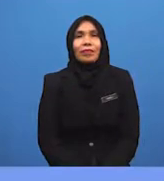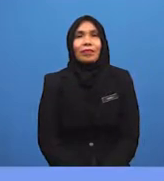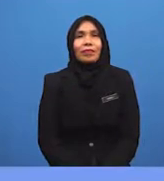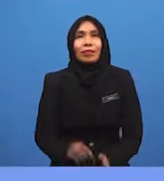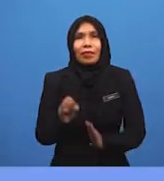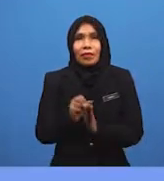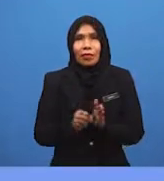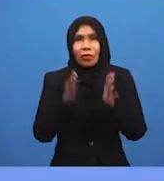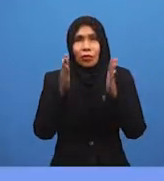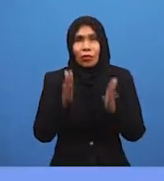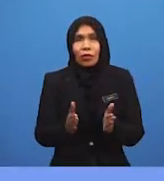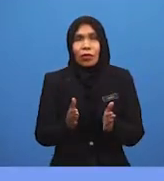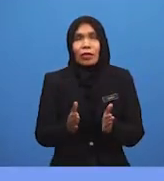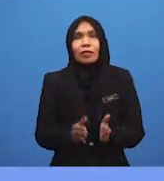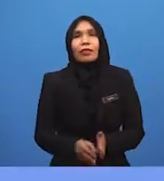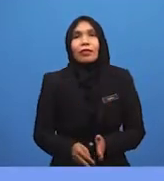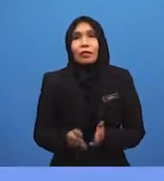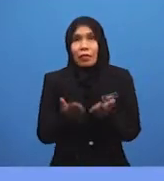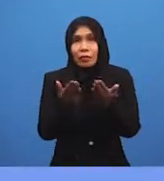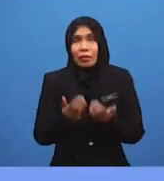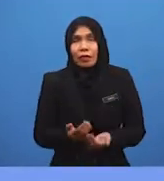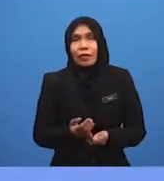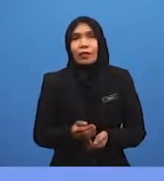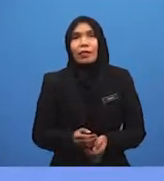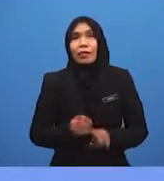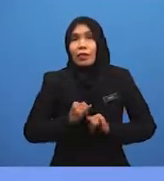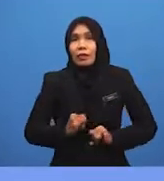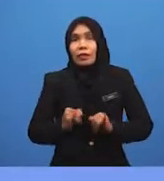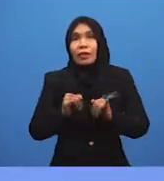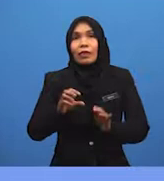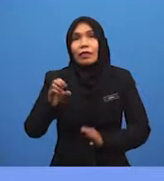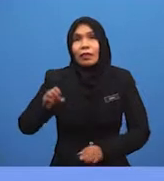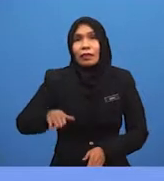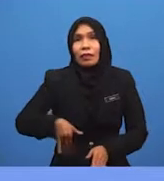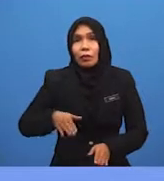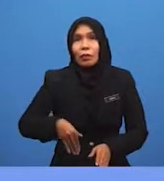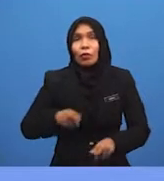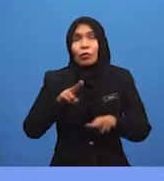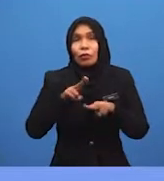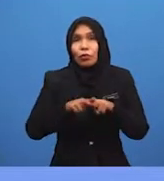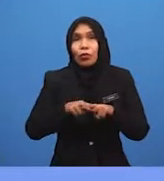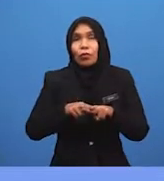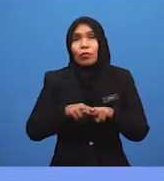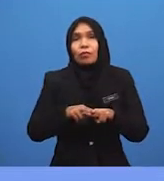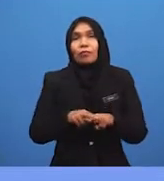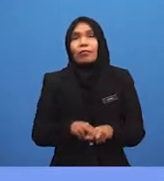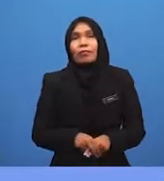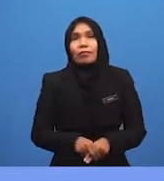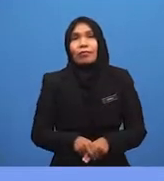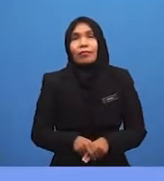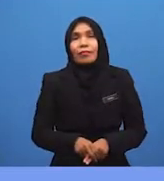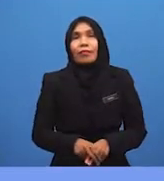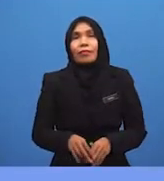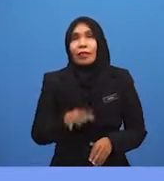Seorang murid meminta izin sebelum duduk di sebelah rakannya dan rakan tersebut mengizinkan untuk